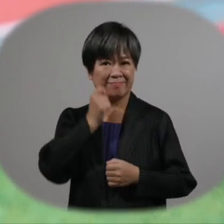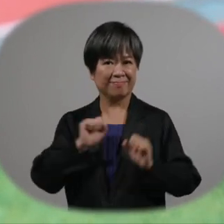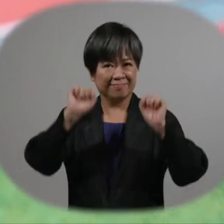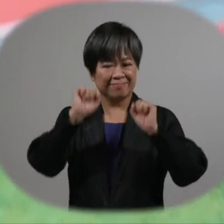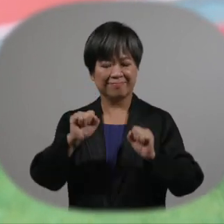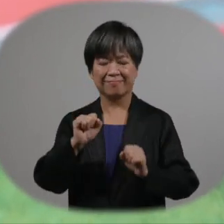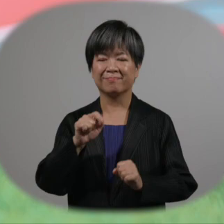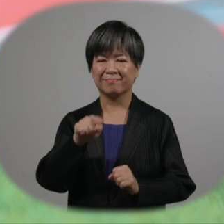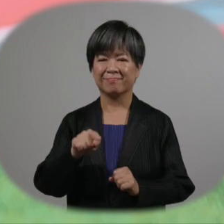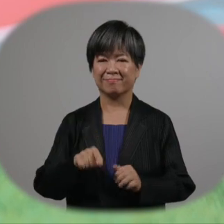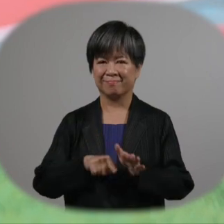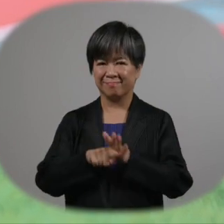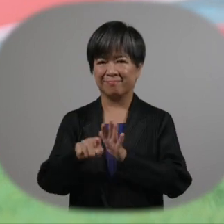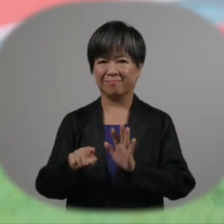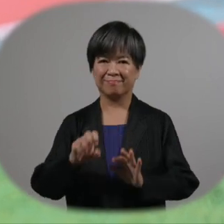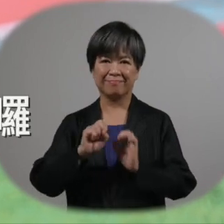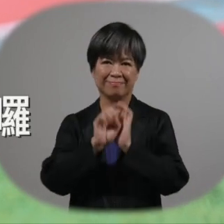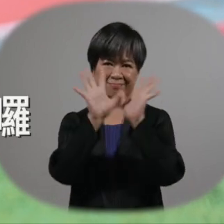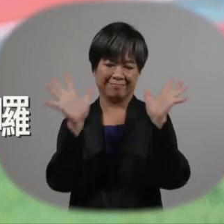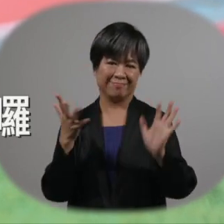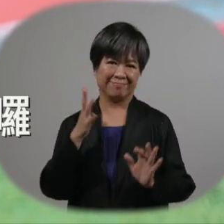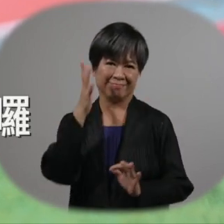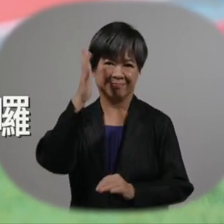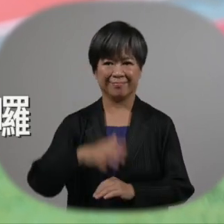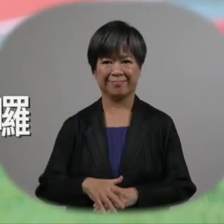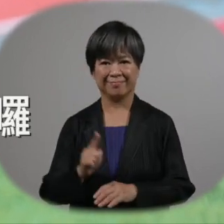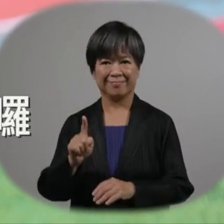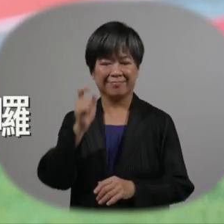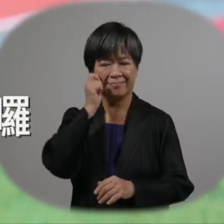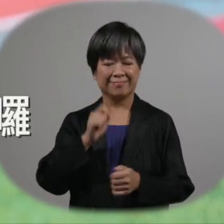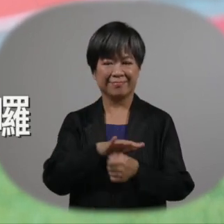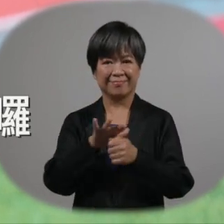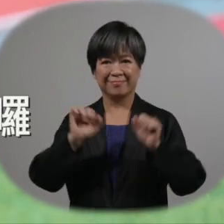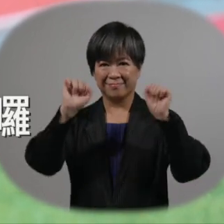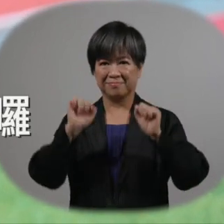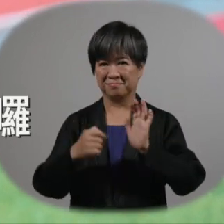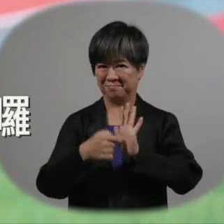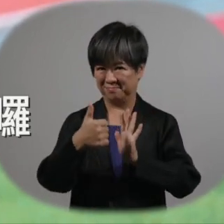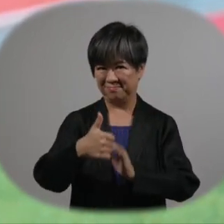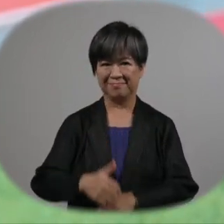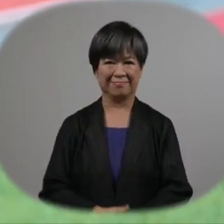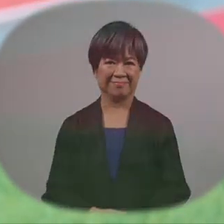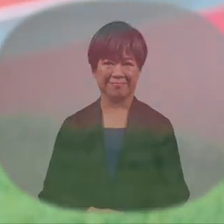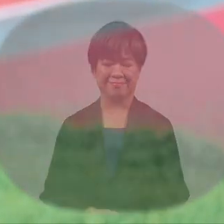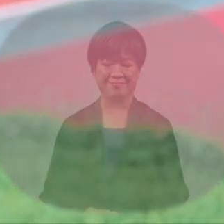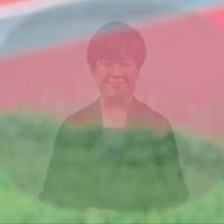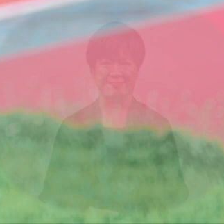动，就能在她的领域上发光发热。我想这就是爱运动、动物爱的最佳表现喽。